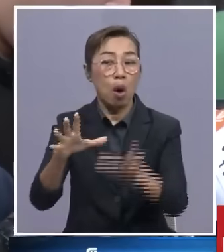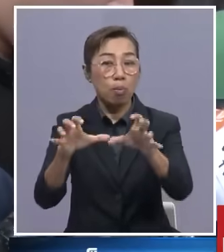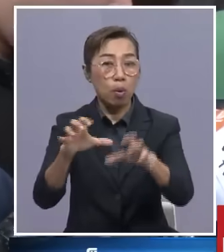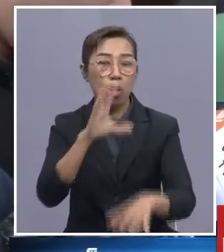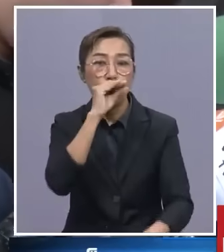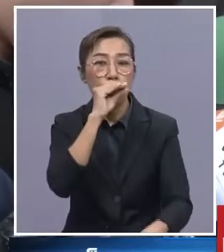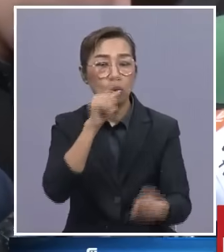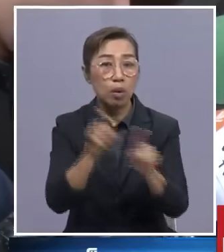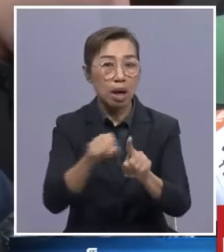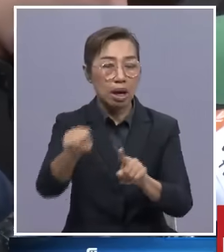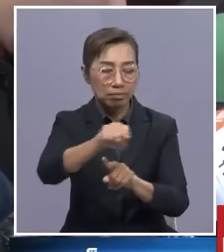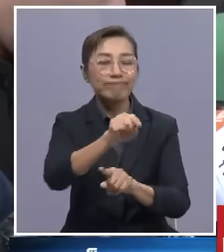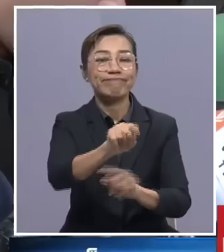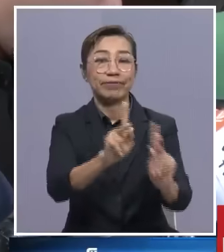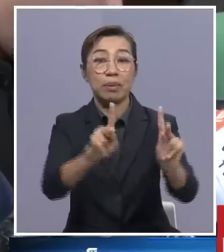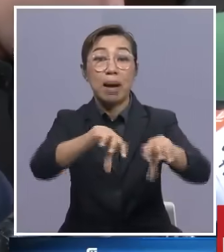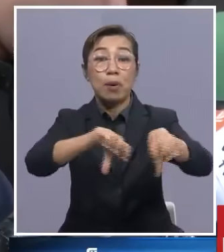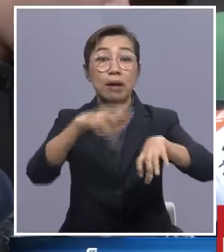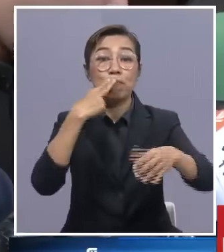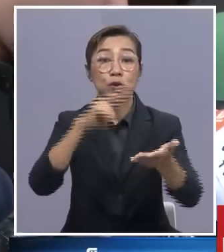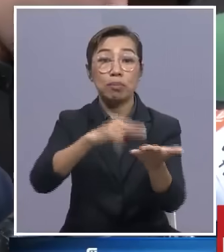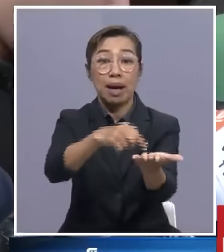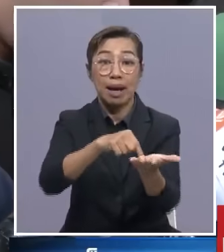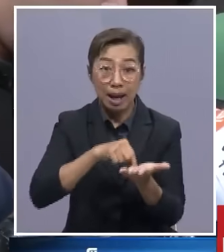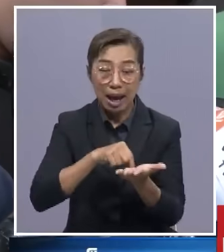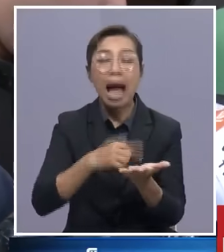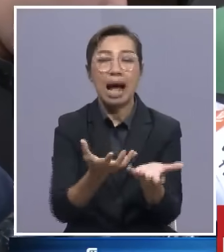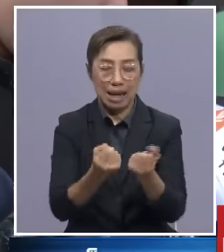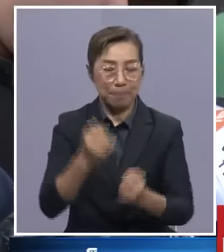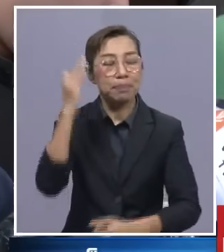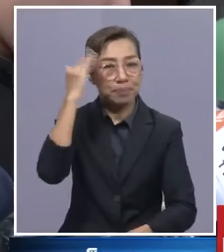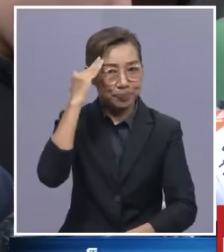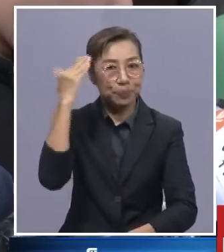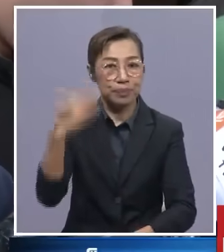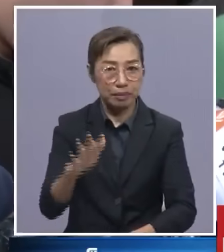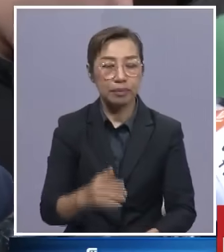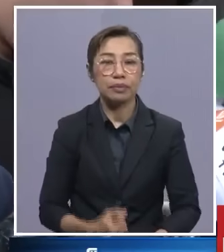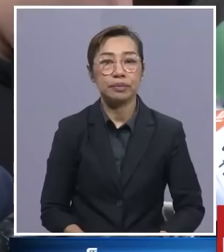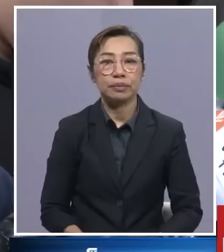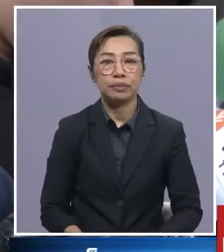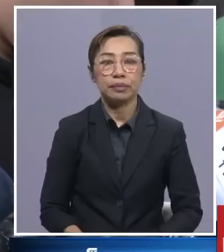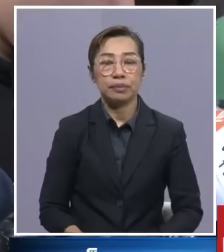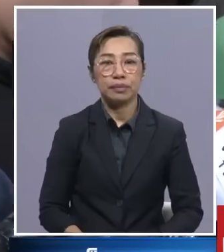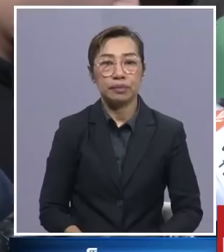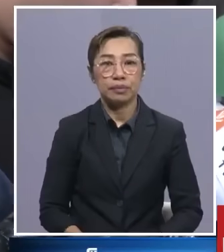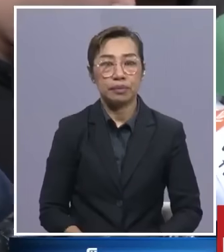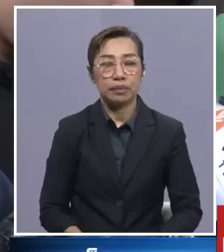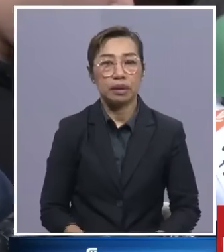เอ่อหนังสือมติของคณะกรรมการบริหารพรรคอยู่แล้วด้วยว่าตนเองได้รับทราบแล้วนะครับเอ่อ